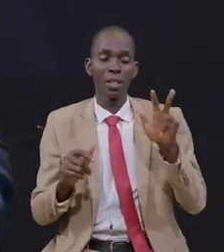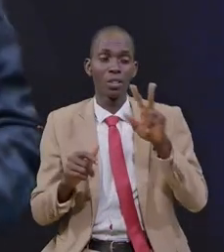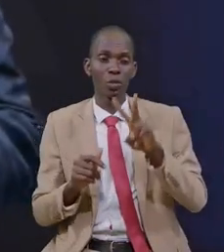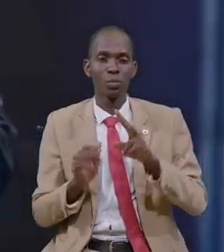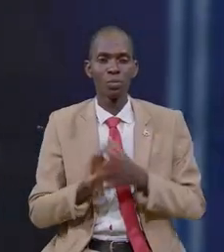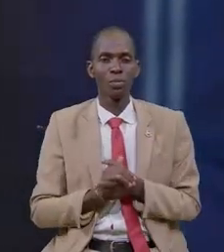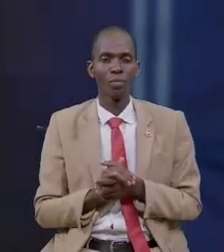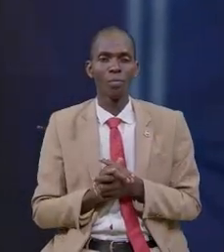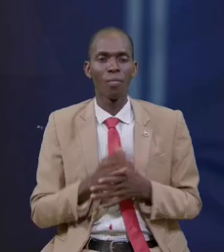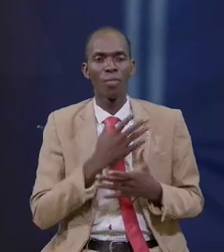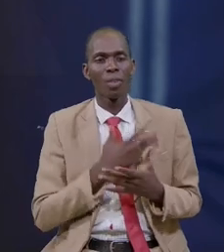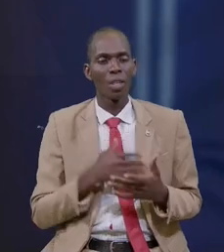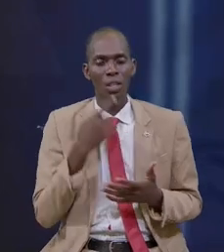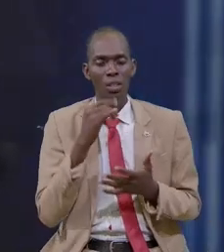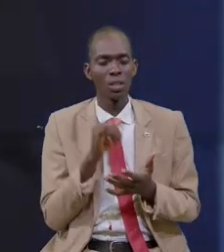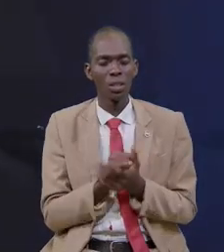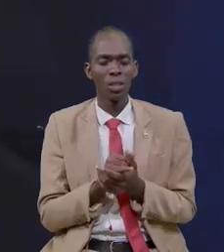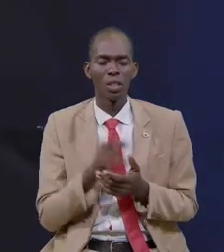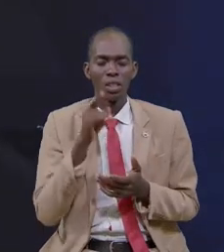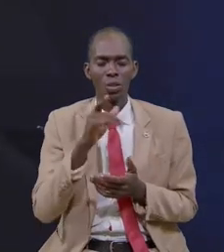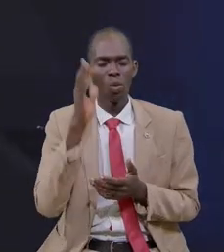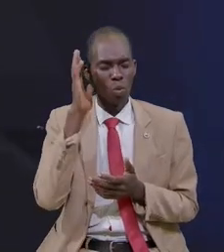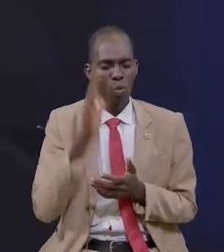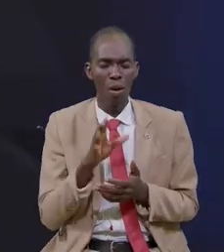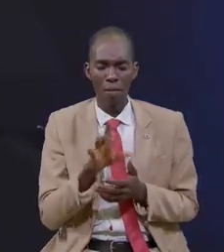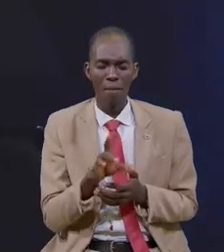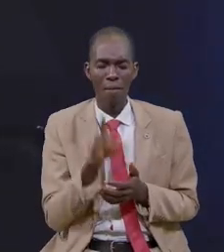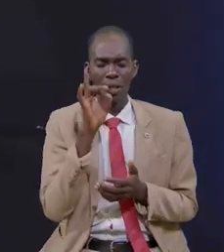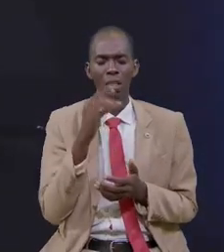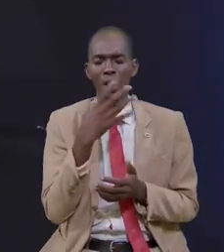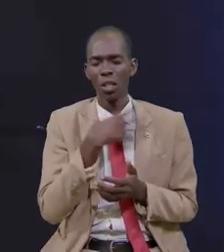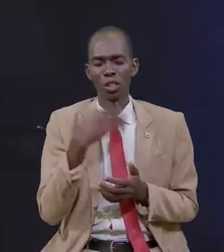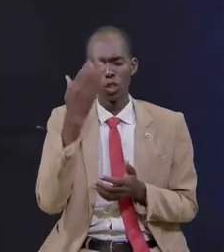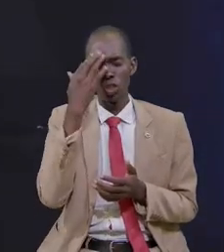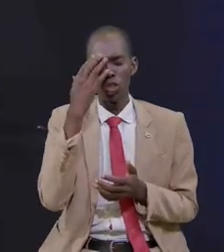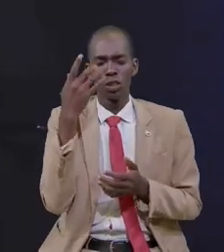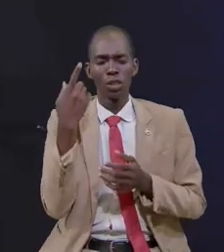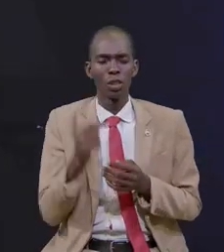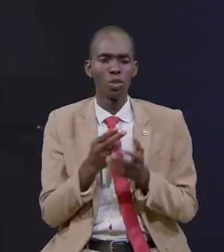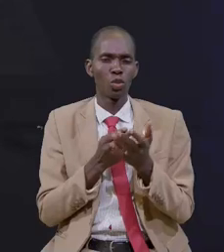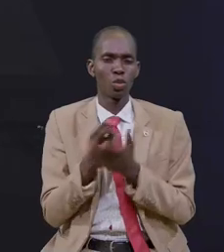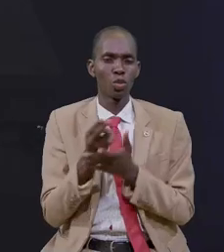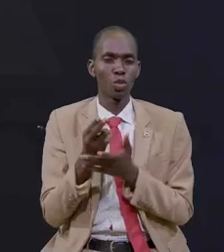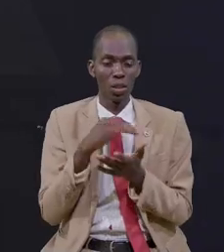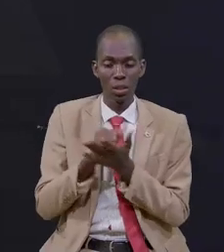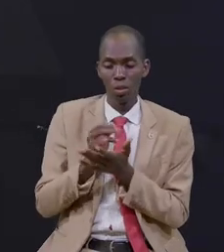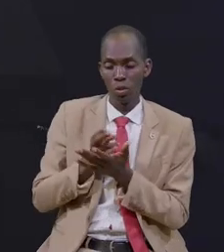verset 32, il dit, vous connaîtrez la vérité. Et la vérité